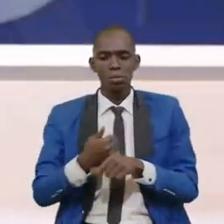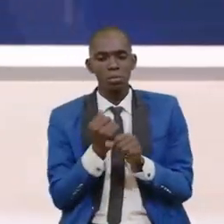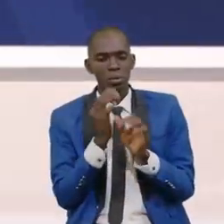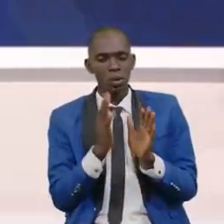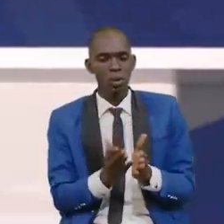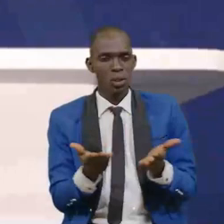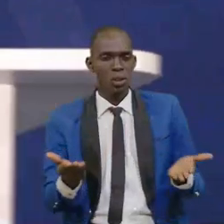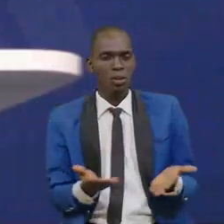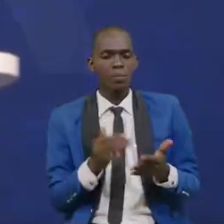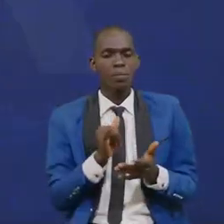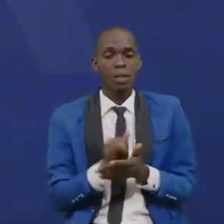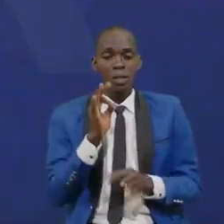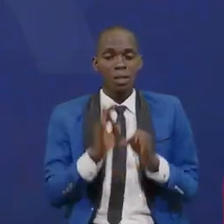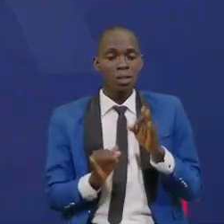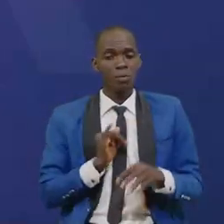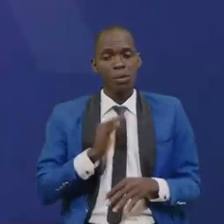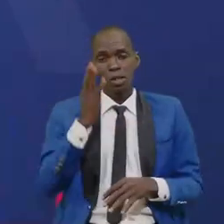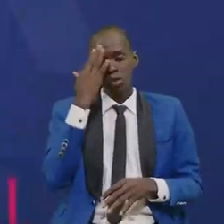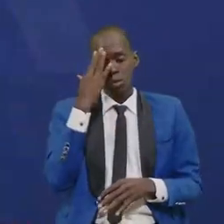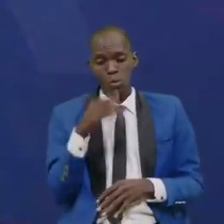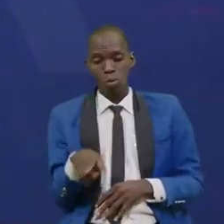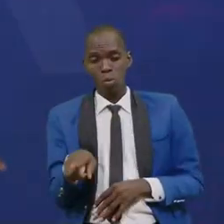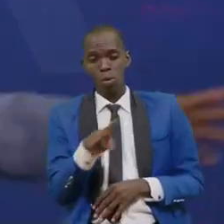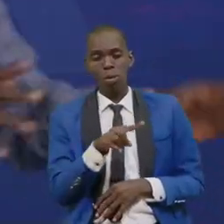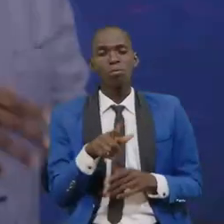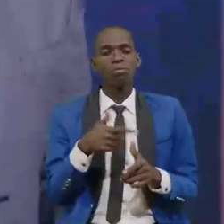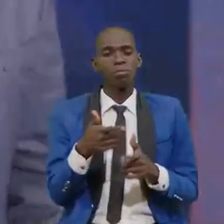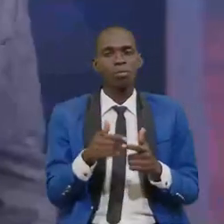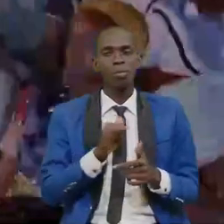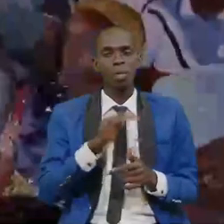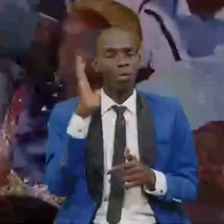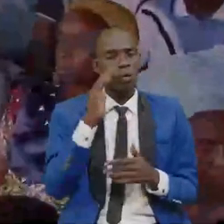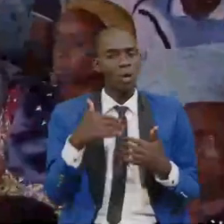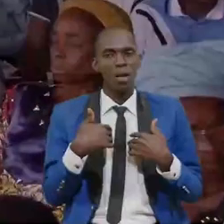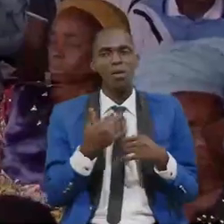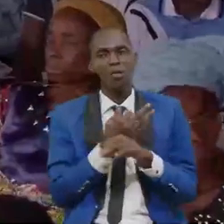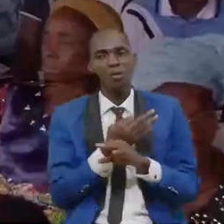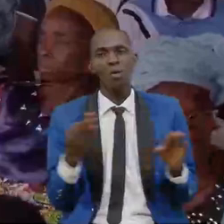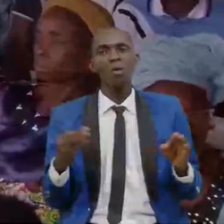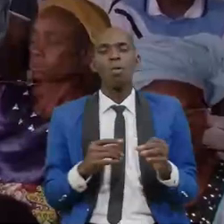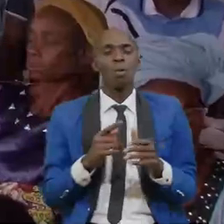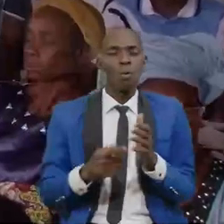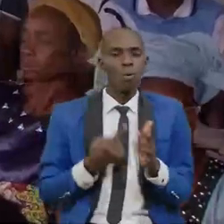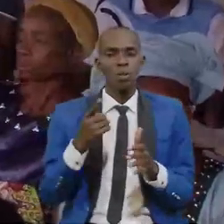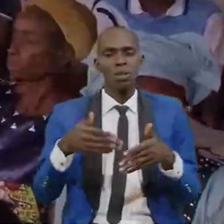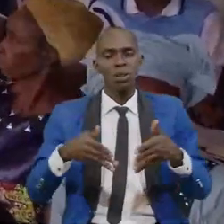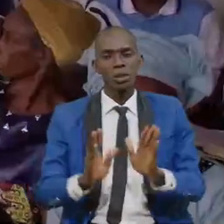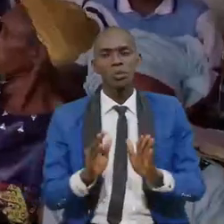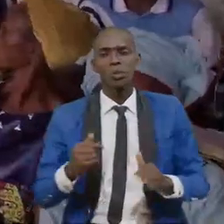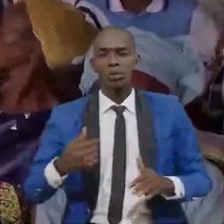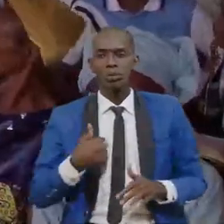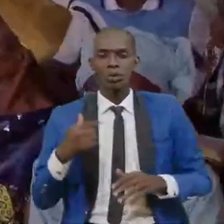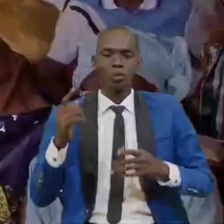rois, les faiseurs de rois ici. Si je les connais alors, je vais avoir la liberté. Une fois qu'ils me donnent la